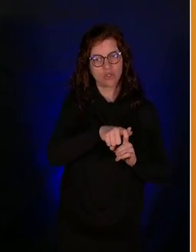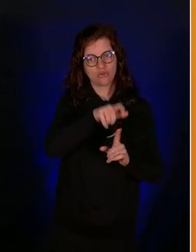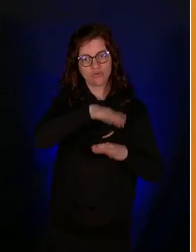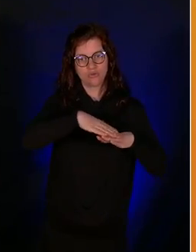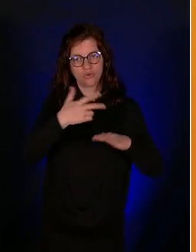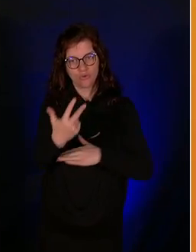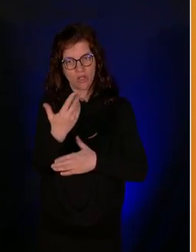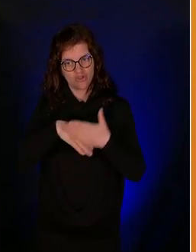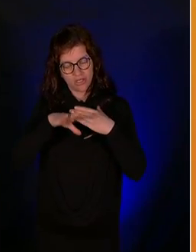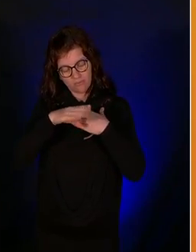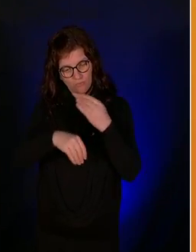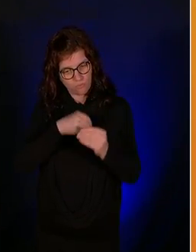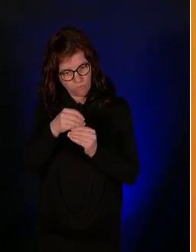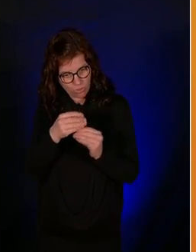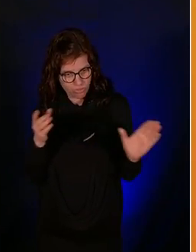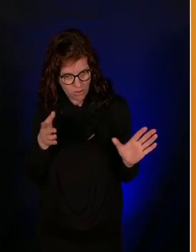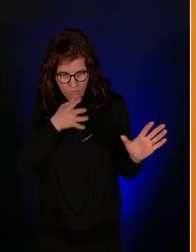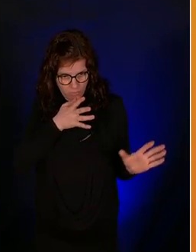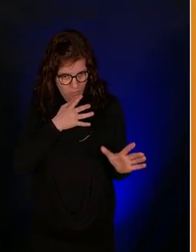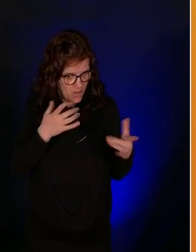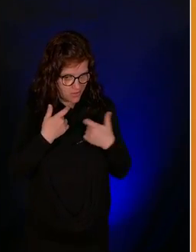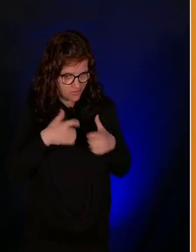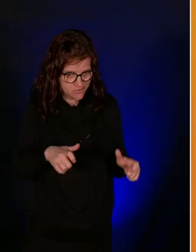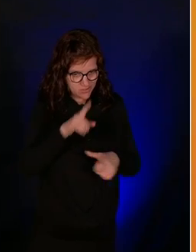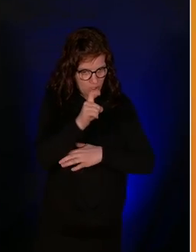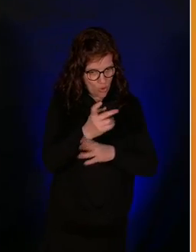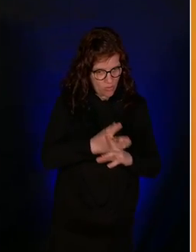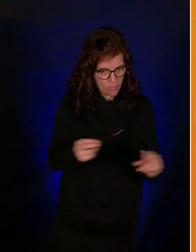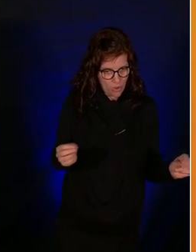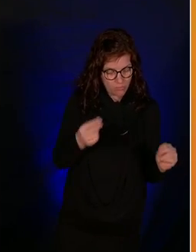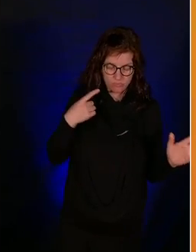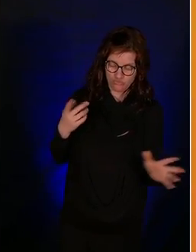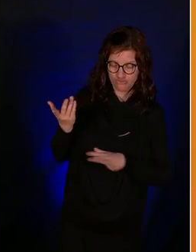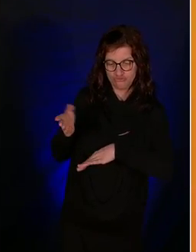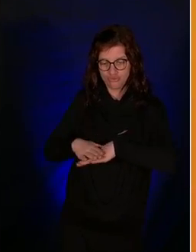pas accès à l'eau salubre. Le capitalisme a décidé de privatiser et de spéculer sur